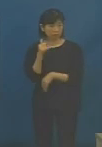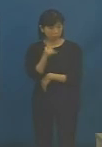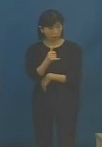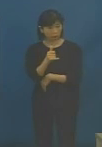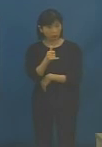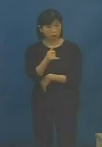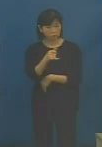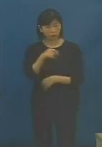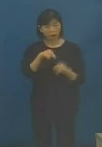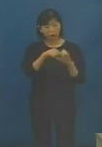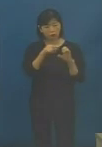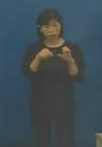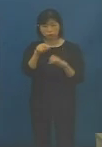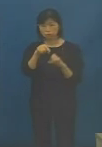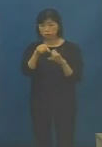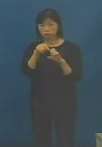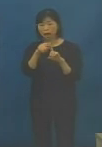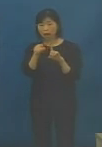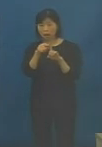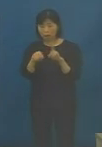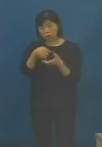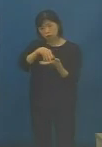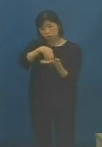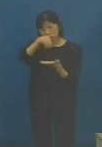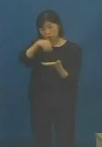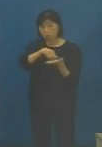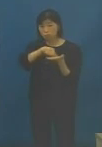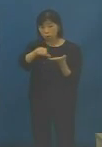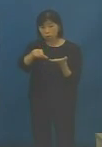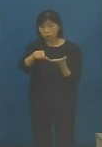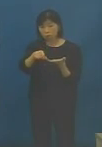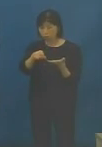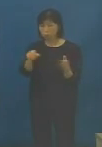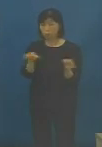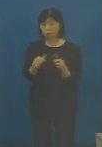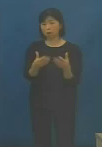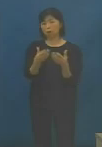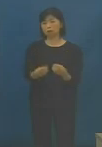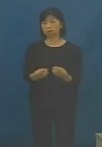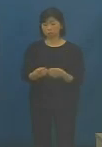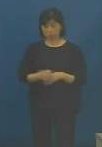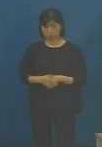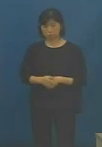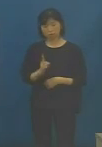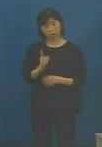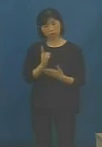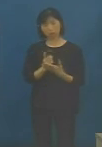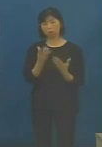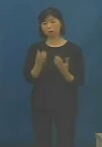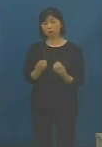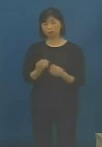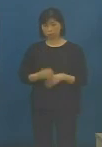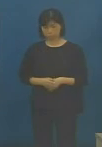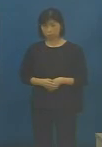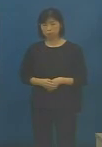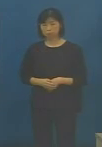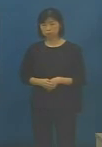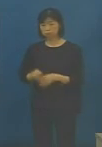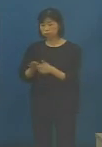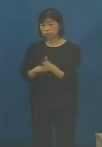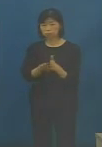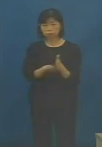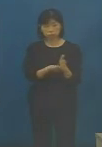登録いただくことで、一発で終わりますので、ここがすべて省略をされます